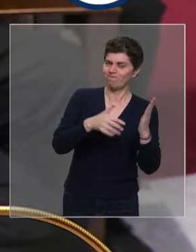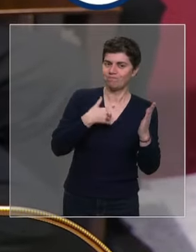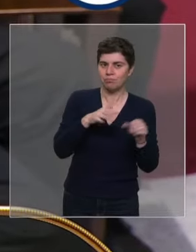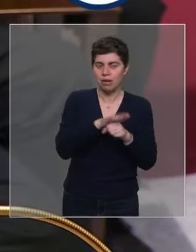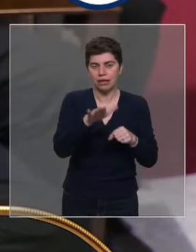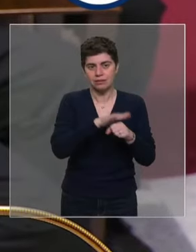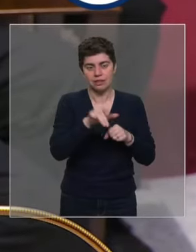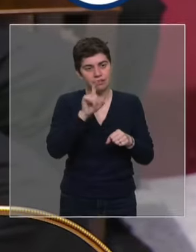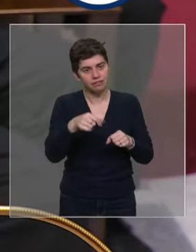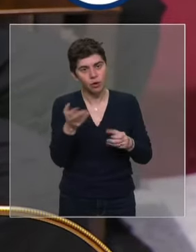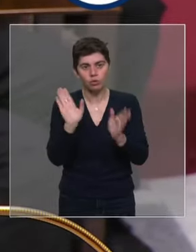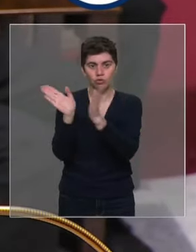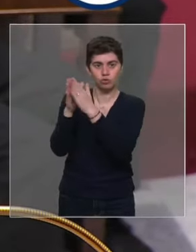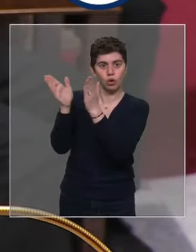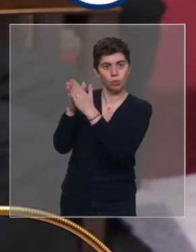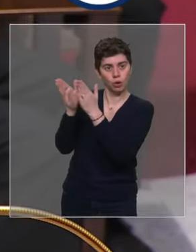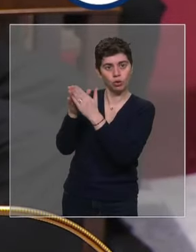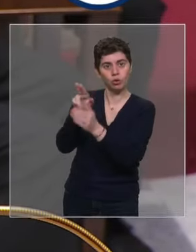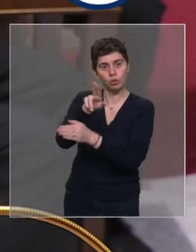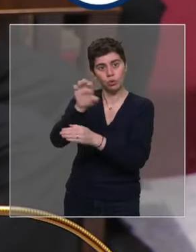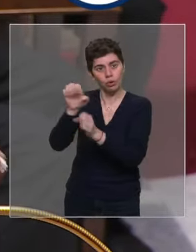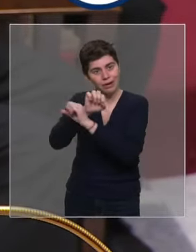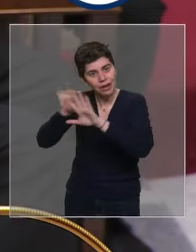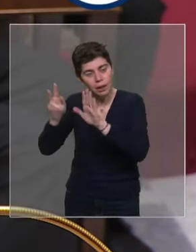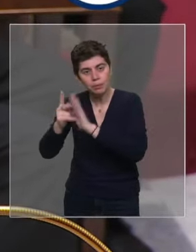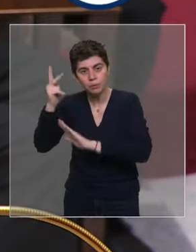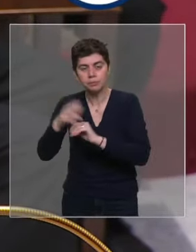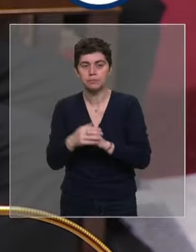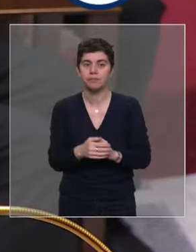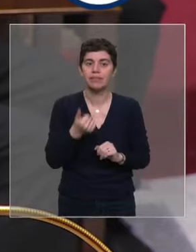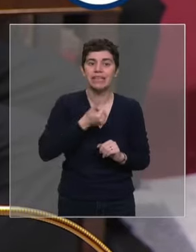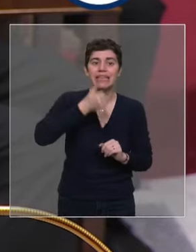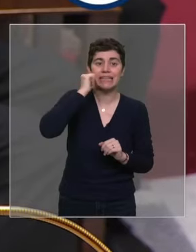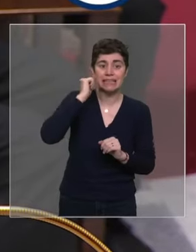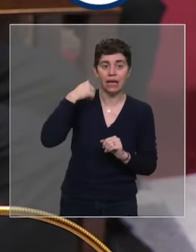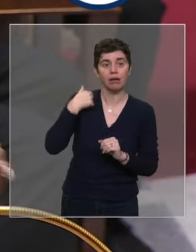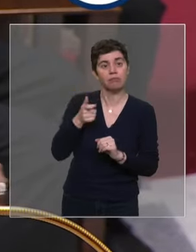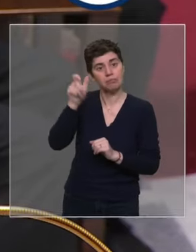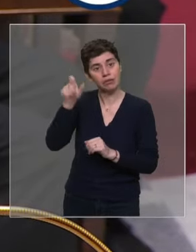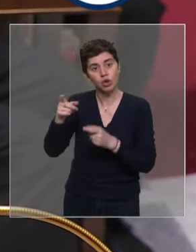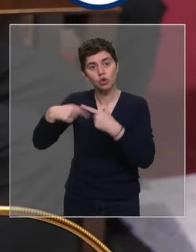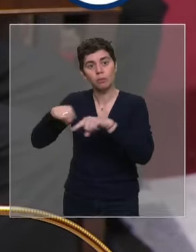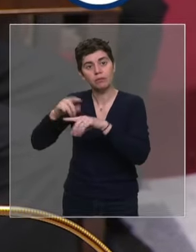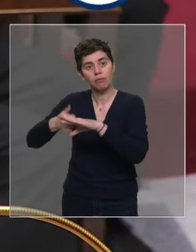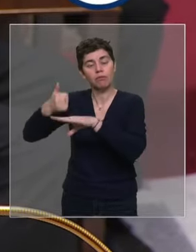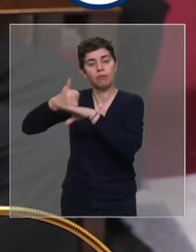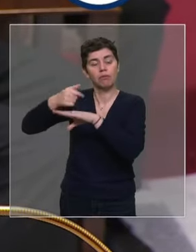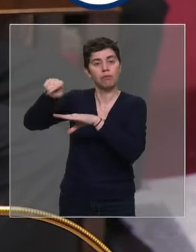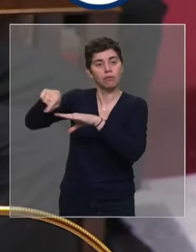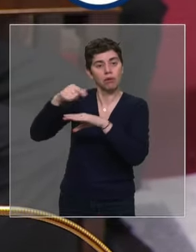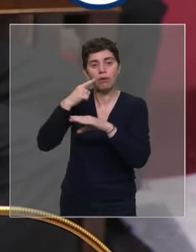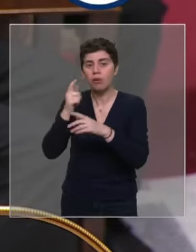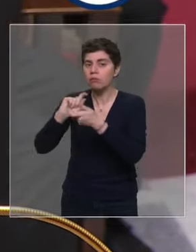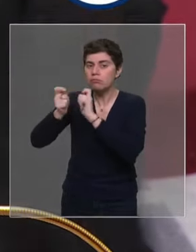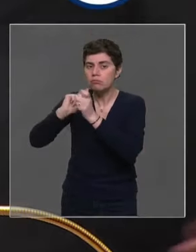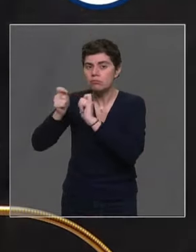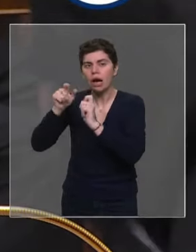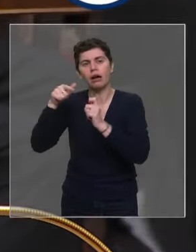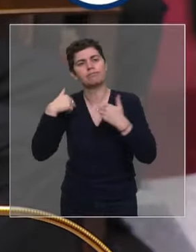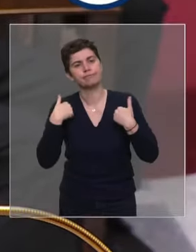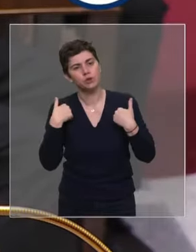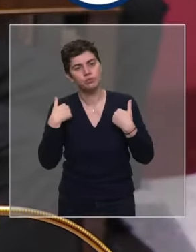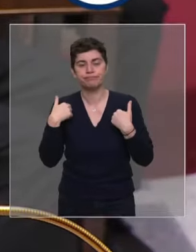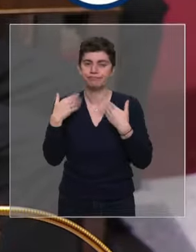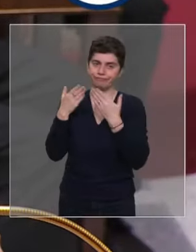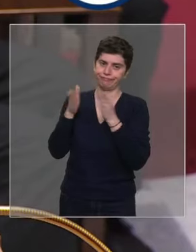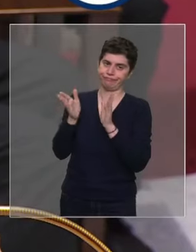clarifications à la Commission européenne. Hier encore, j'ai échangé avec le commissaire. Nous avons fait un geste d'ouverture en disant que si